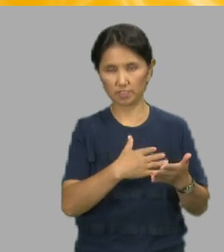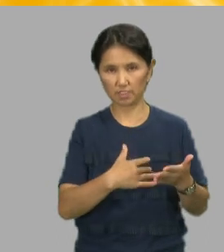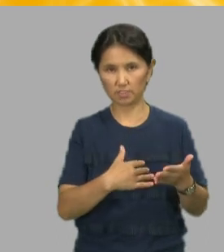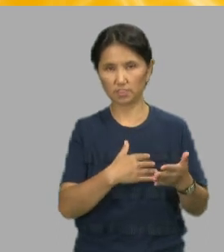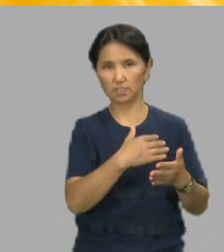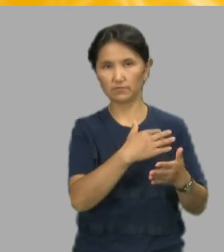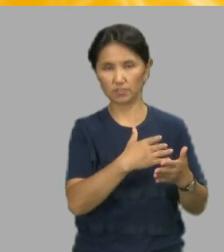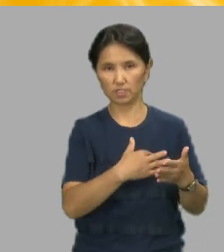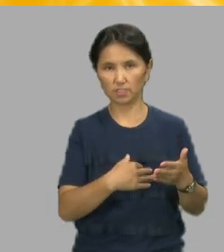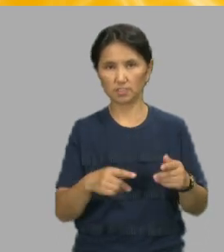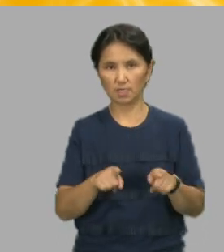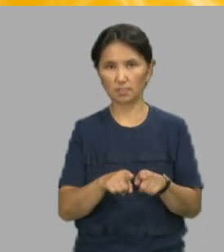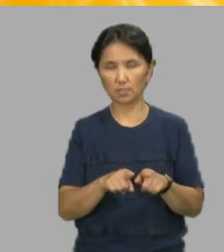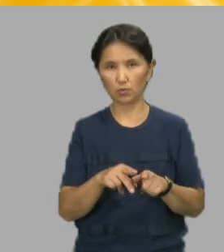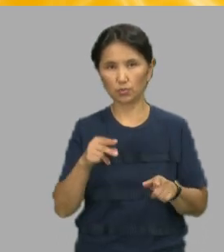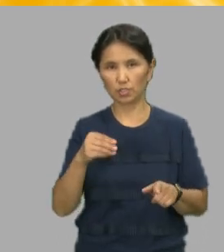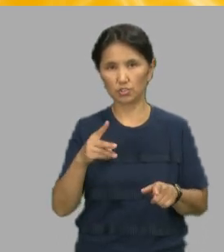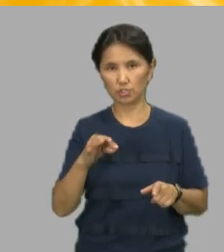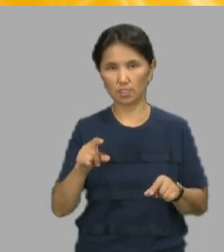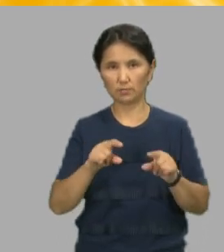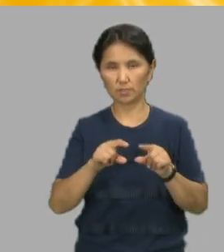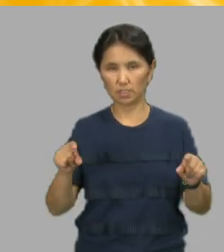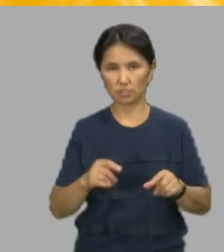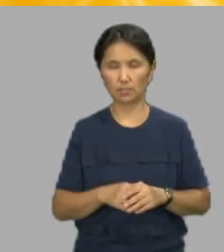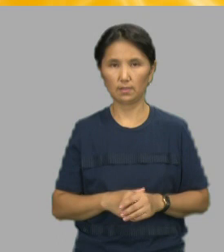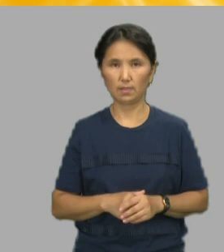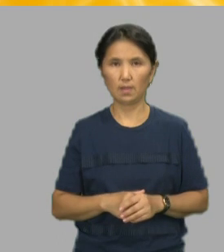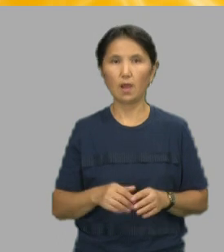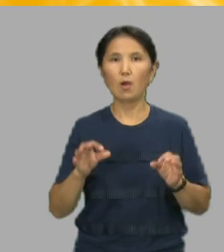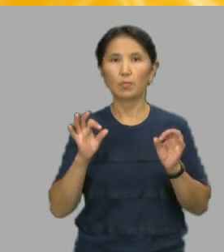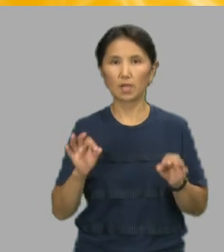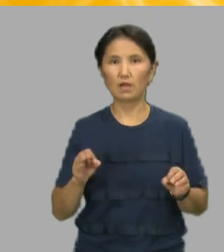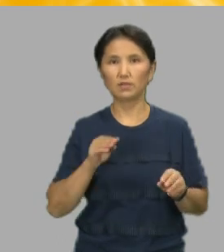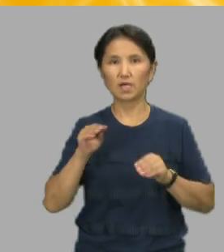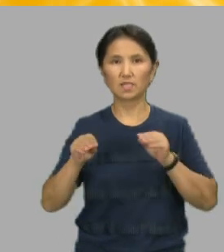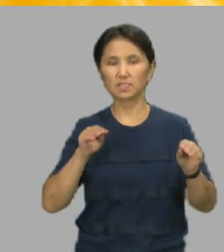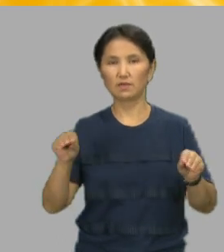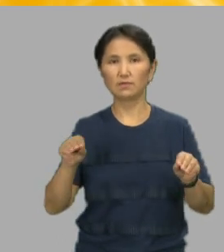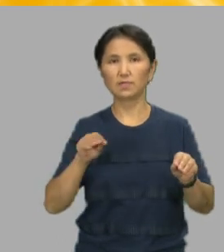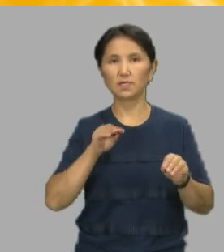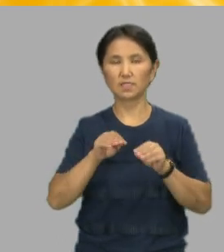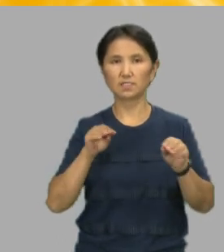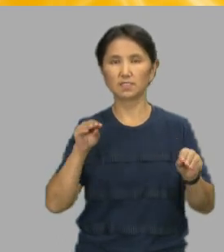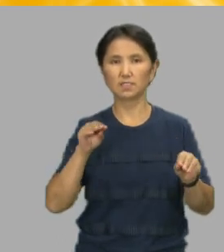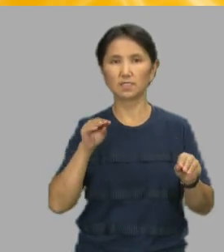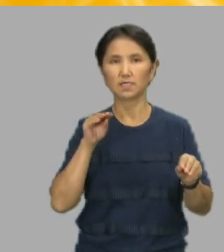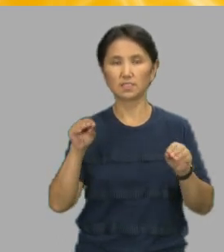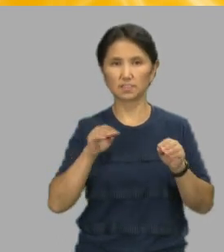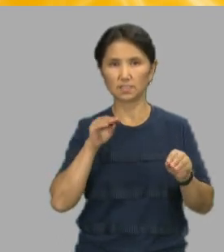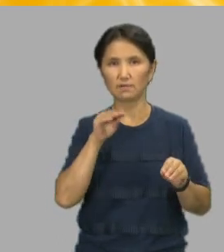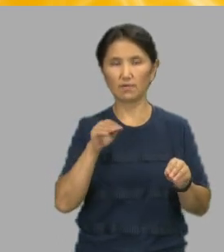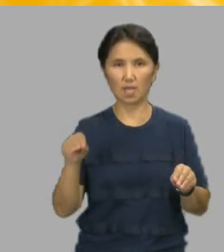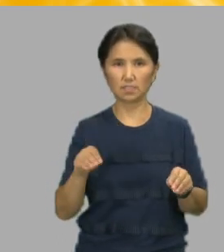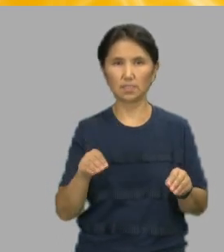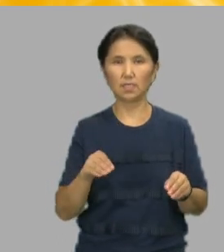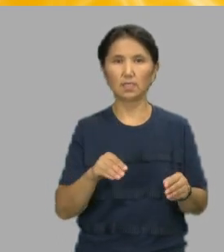в тексте однородные члены предложения. Правильно расставлять знаки